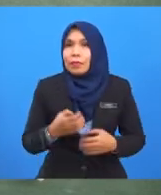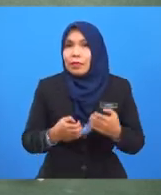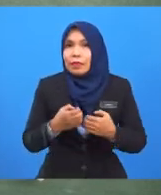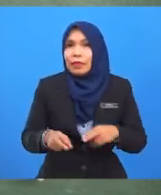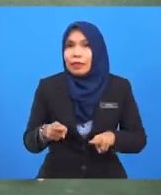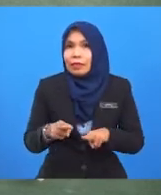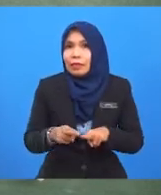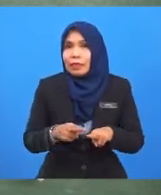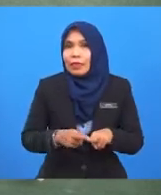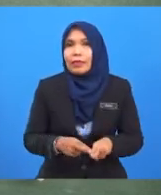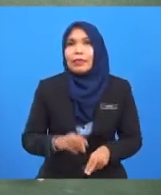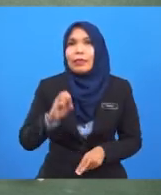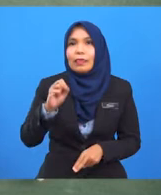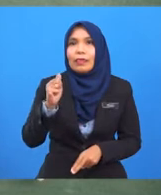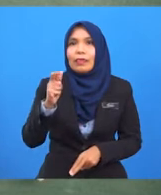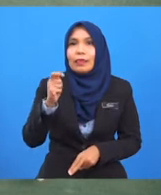condong.